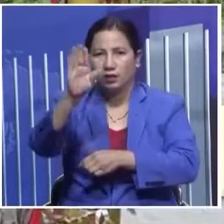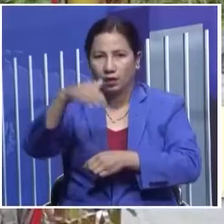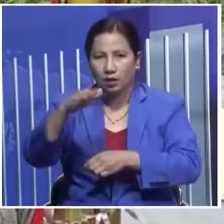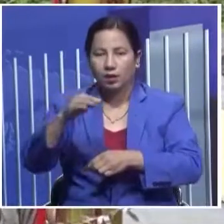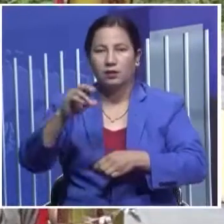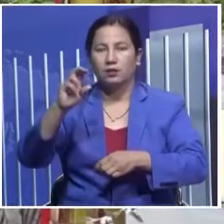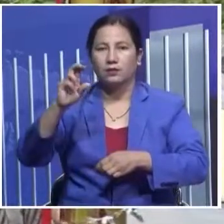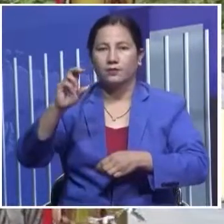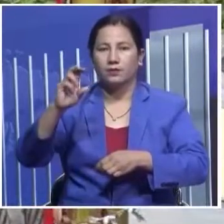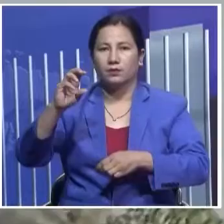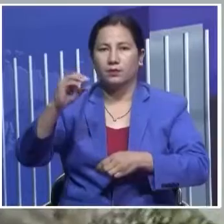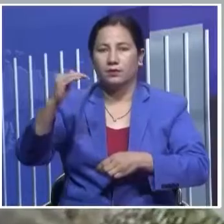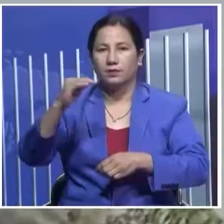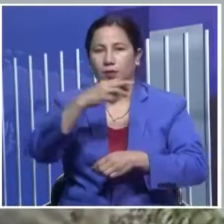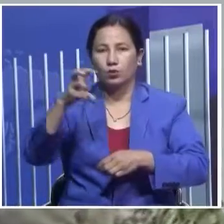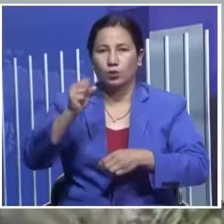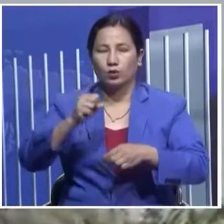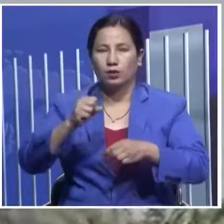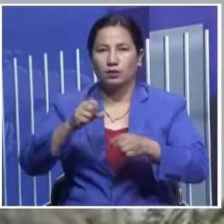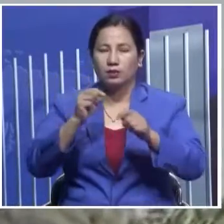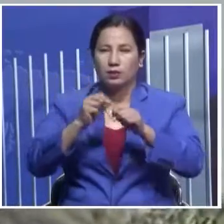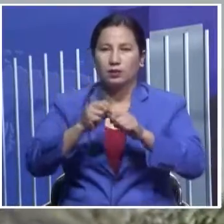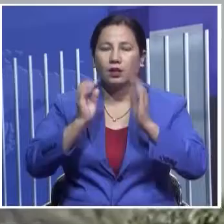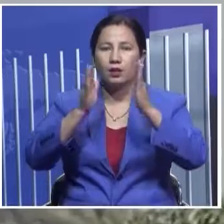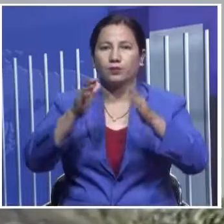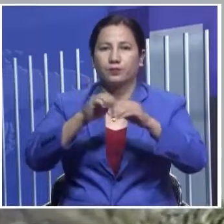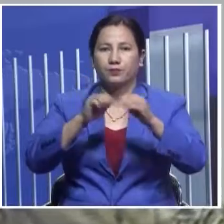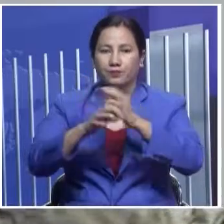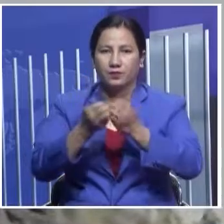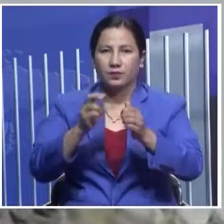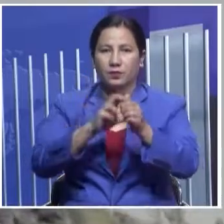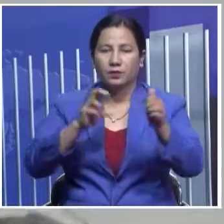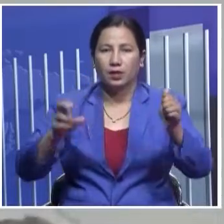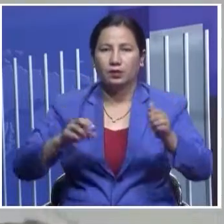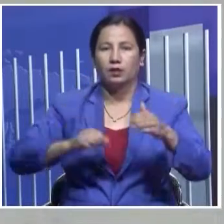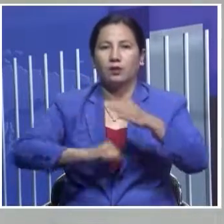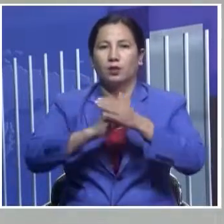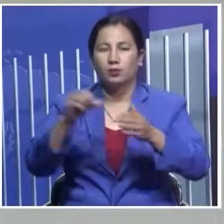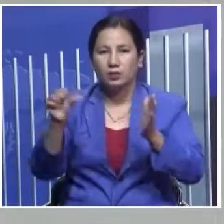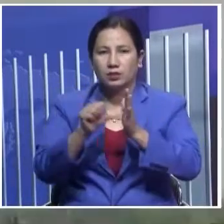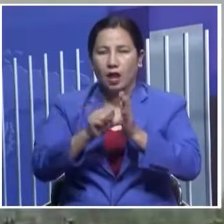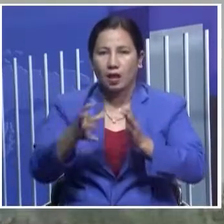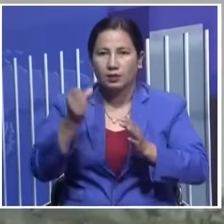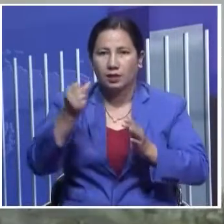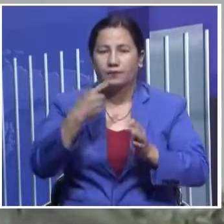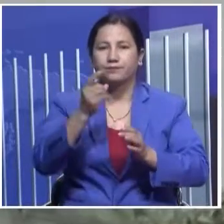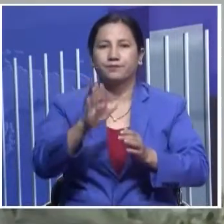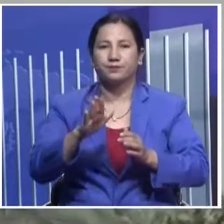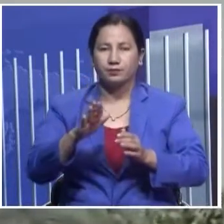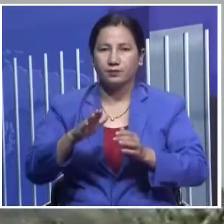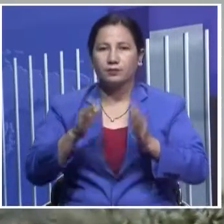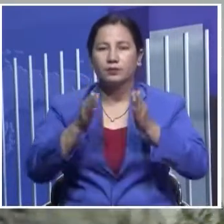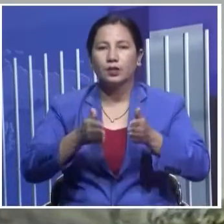ट्विन विस्थापन गर्नका निम्ति पुल निर्माण गरी सञ्चालनमा ल्याएको दार्चुलाका प्रमुख जिल्ला अधिकारी दीर्घराज उपाध्यायले बताउनु।